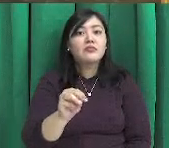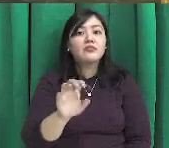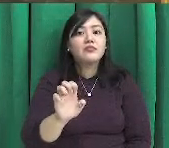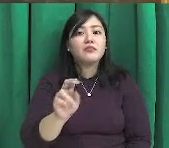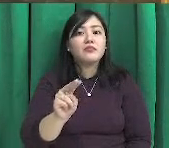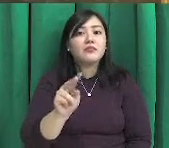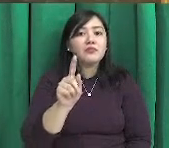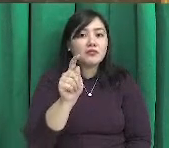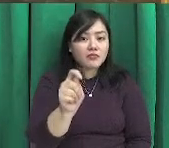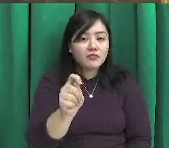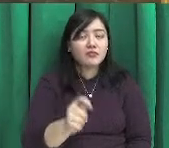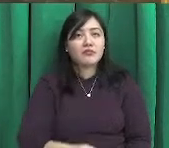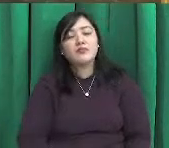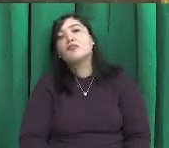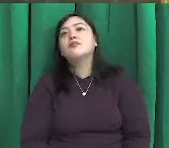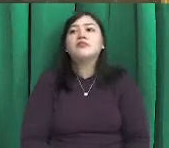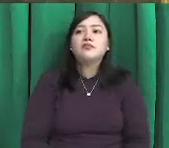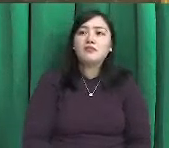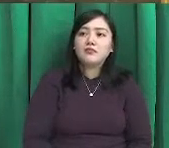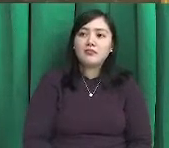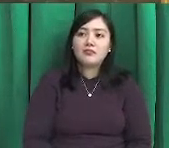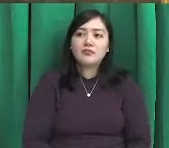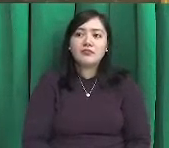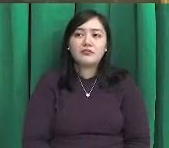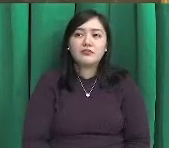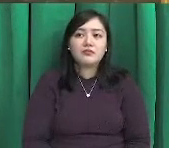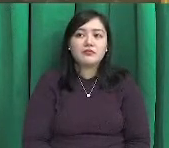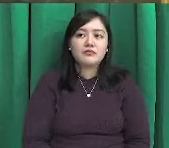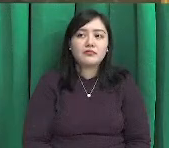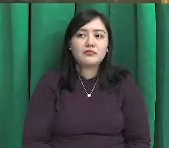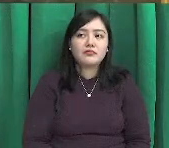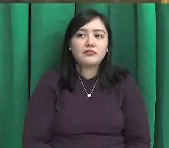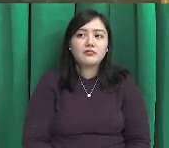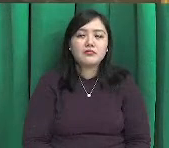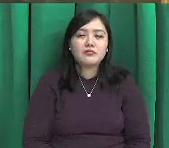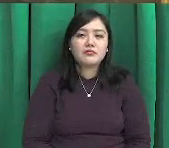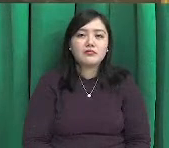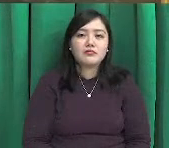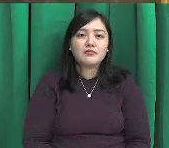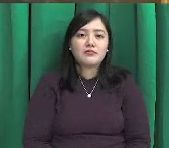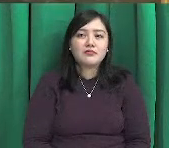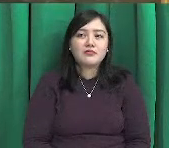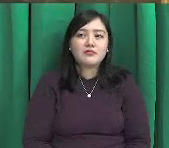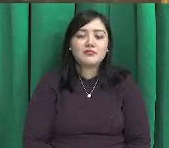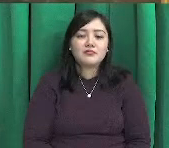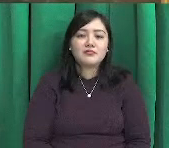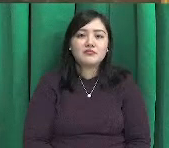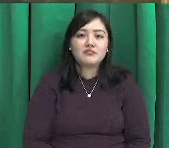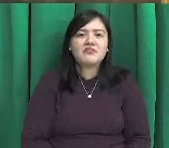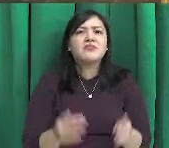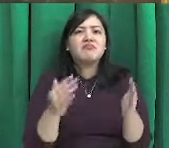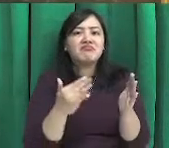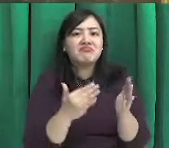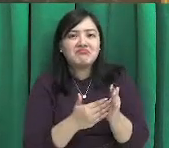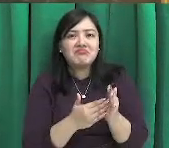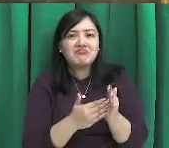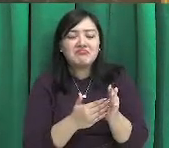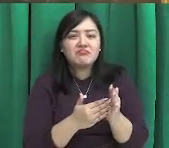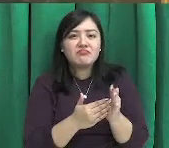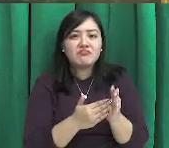mere fact na galing yon sa pinaghirapan niya, binigay niya lahat, parang nawala ng as